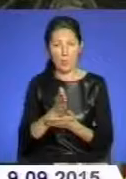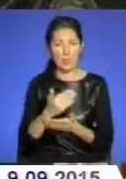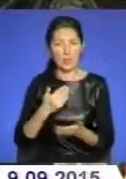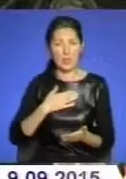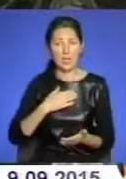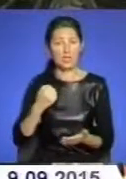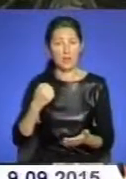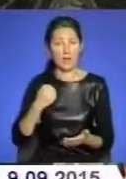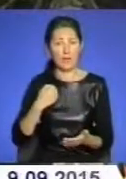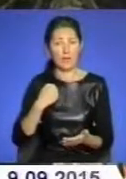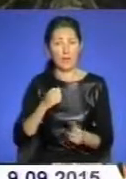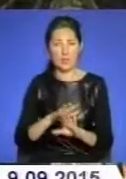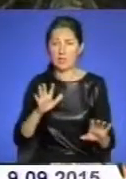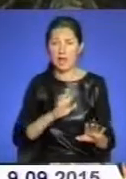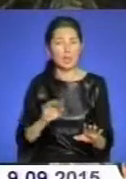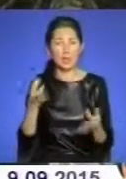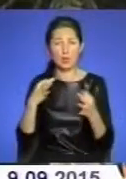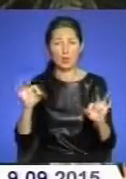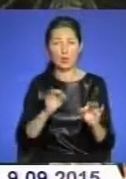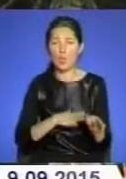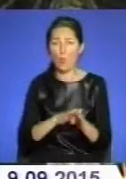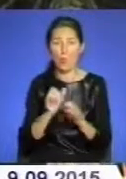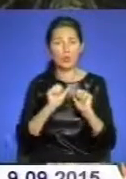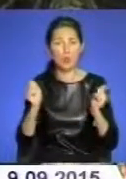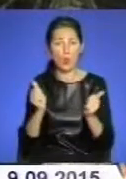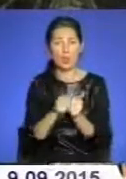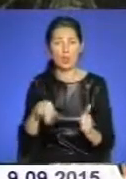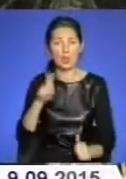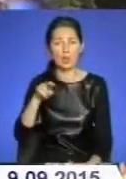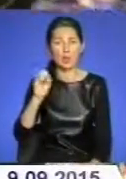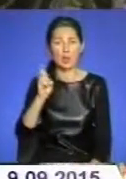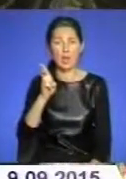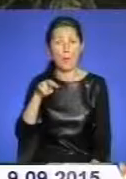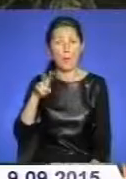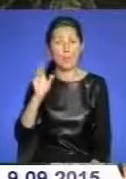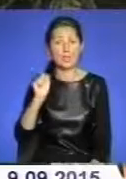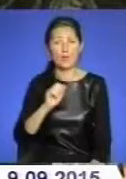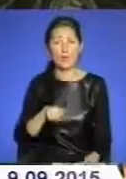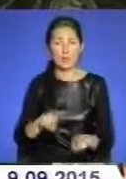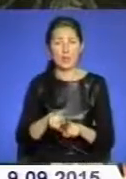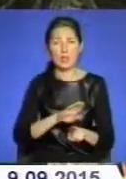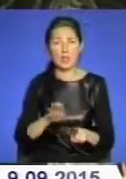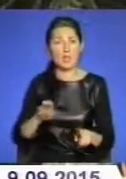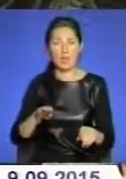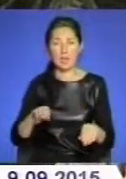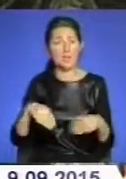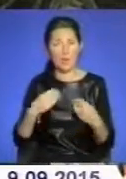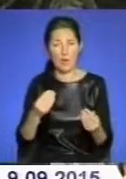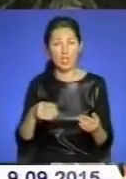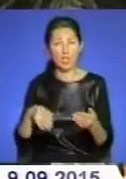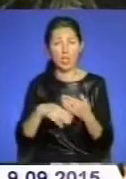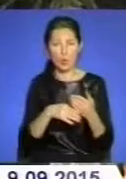повністю окружити Дебальцево та не надавати допомогу нашим військам. Тому